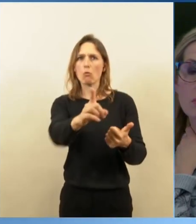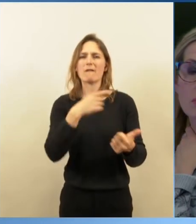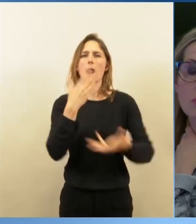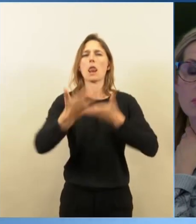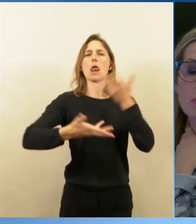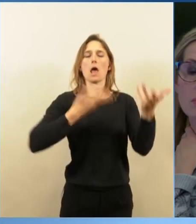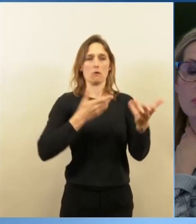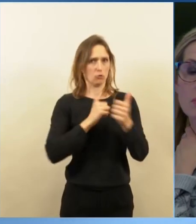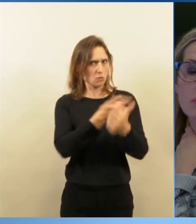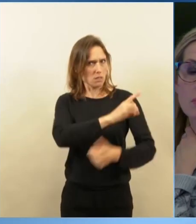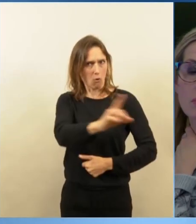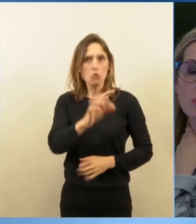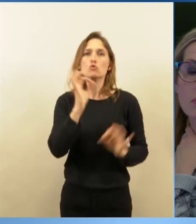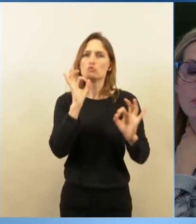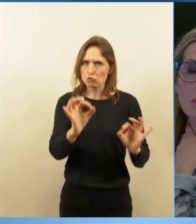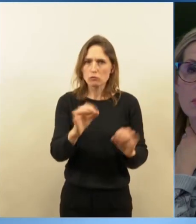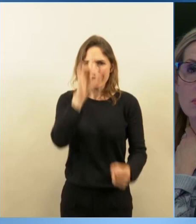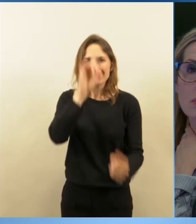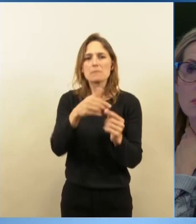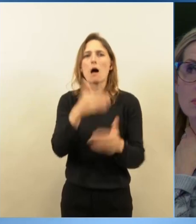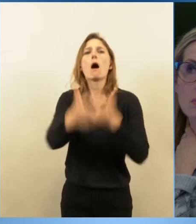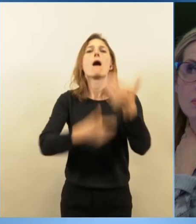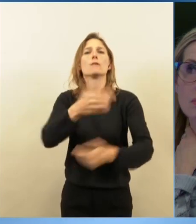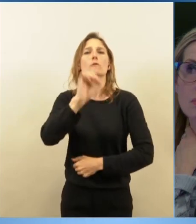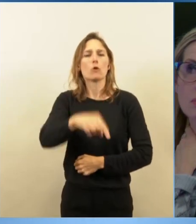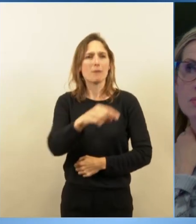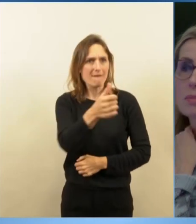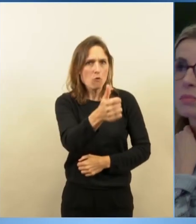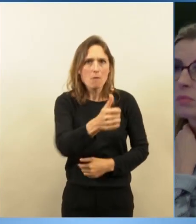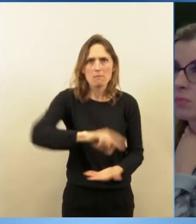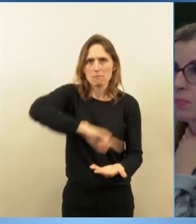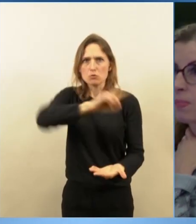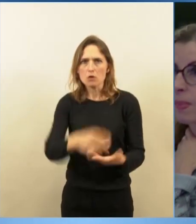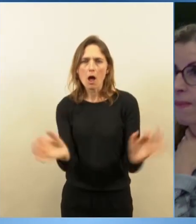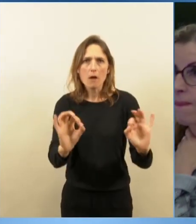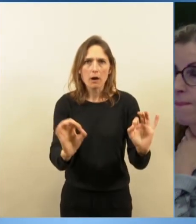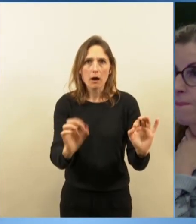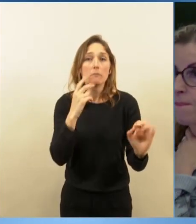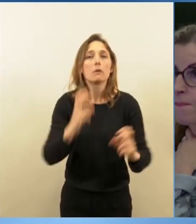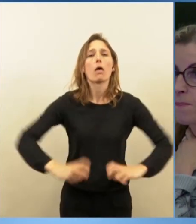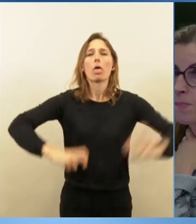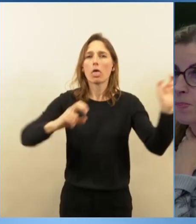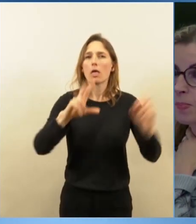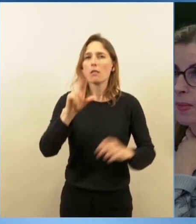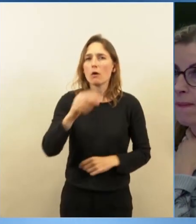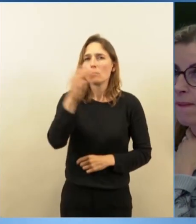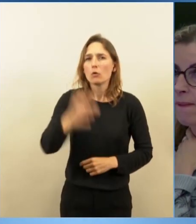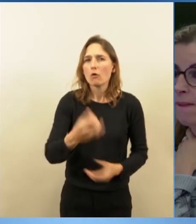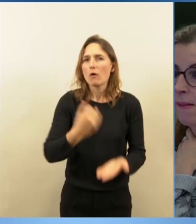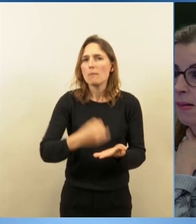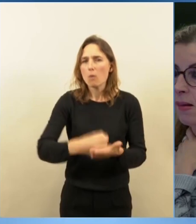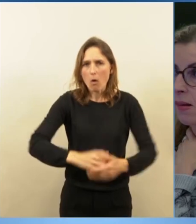il faut avancer sur ces sujets mais vous n'en n'avez pas le premier copain qui avait que les 30% d'impôts j'ai pas vous qui allez les dégager